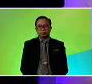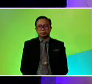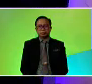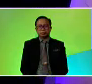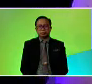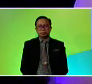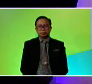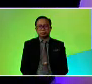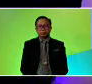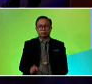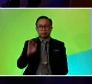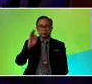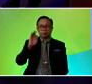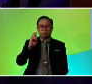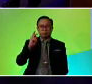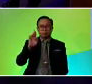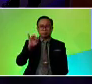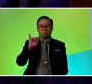Ahmad Fikri